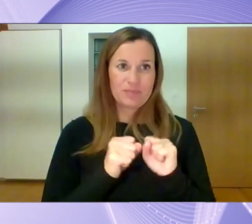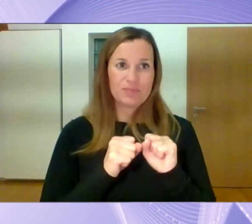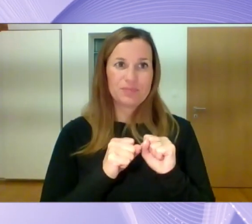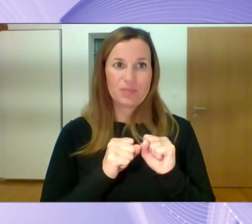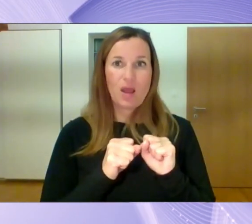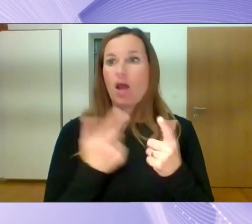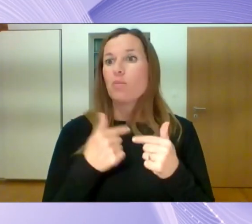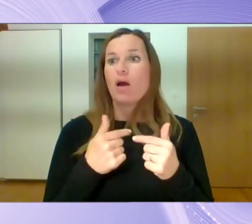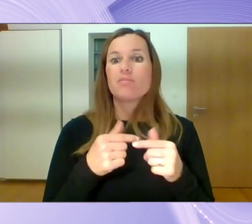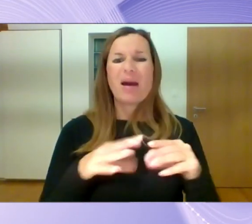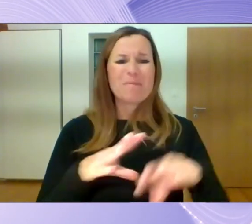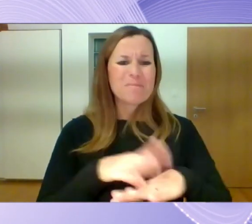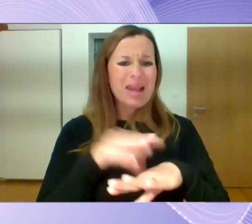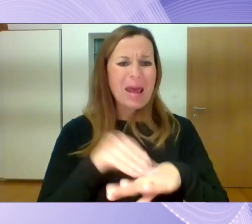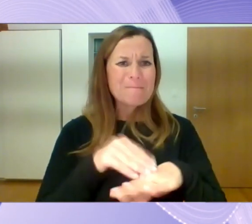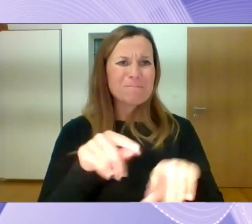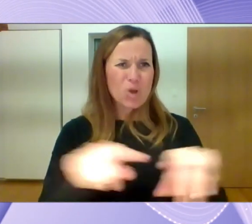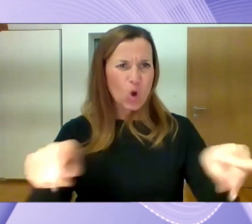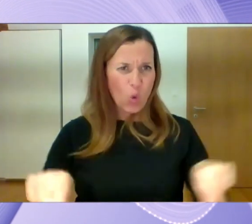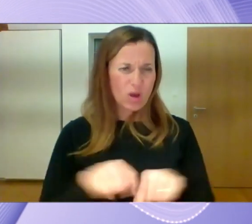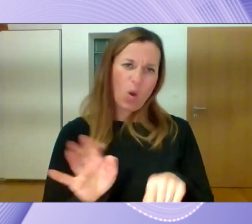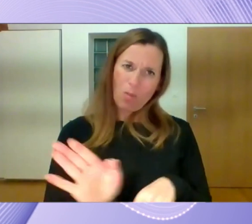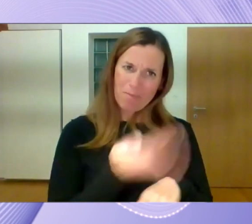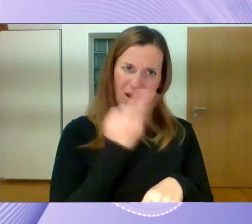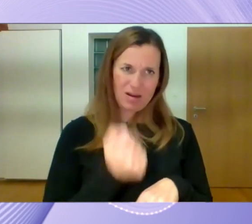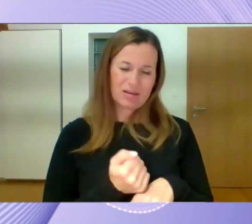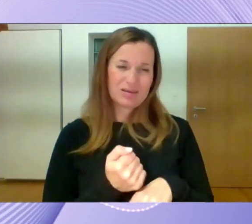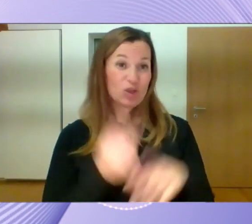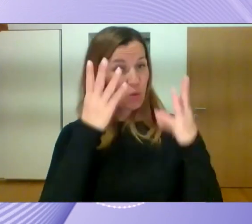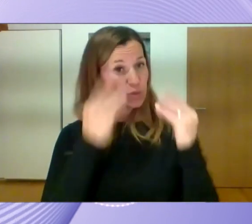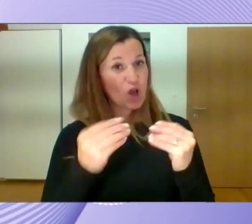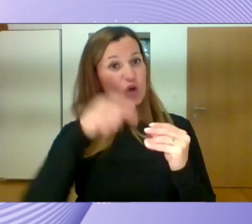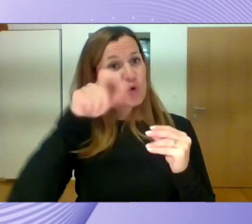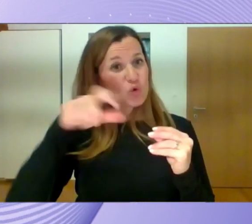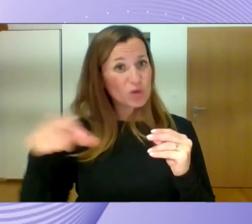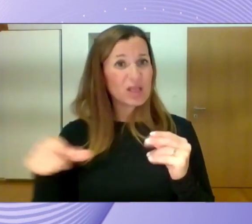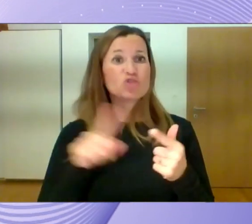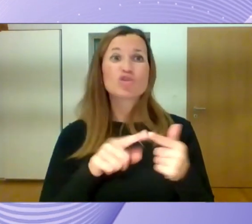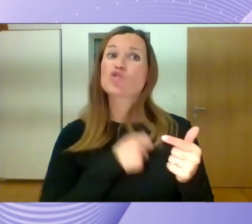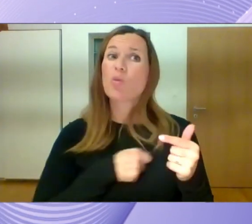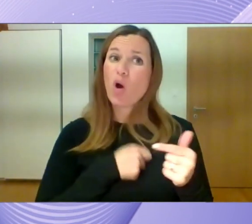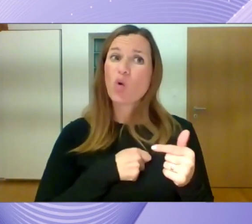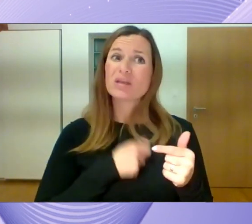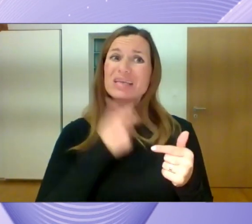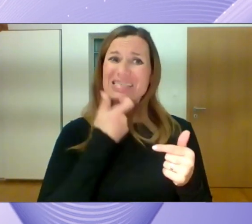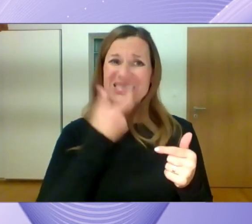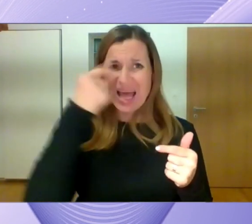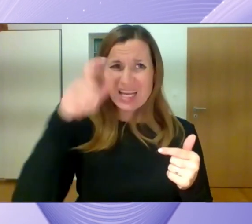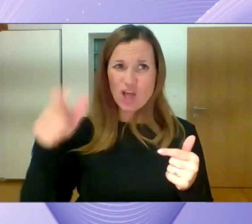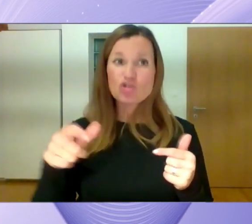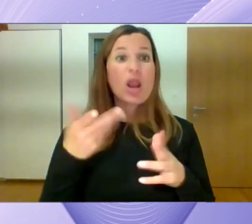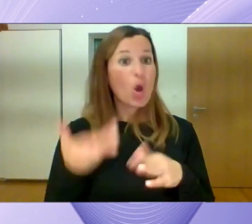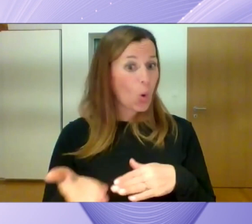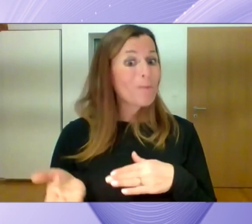umakniti preproge, ker velikokrat ljudje, posebej če so bolni, starejši, lahko padejo pri vogalih